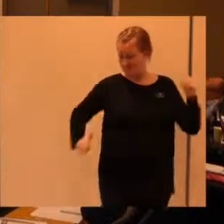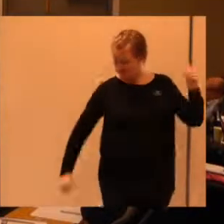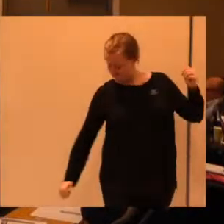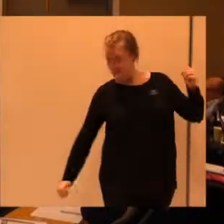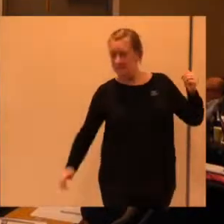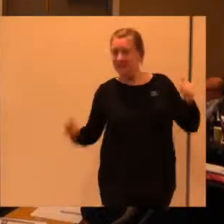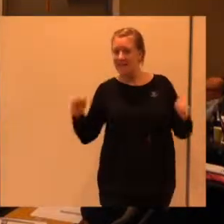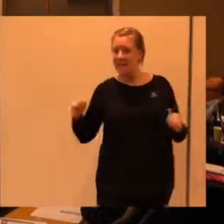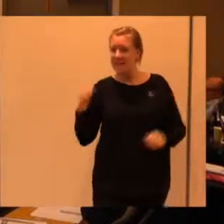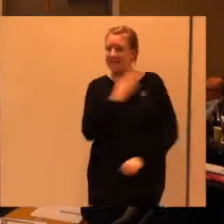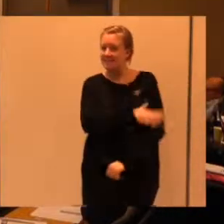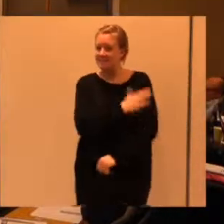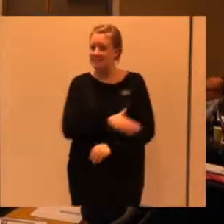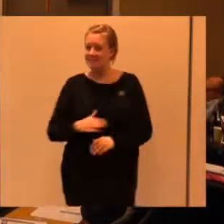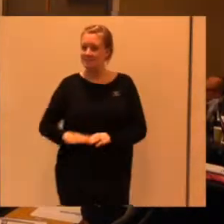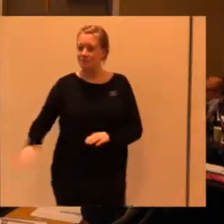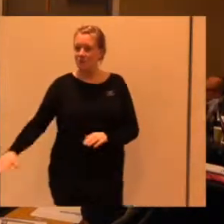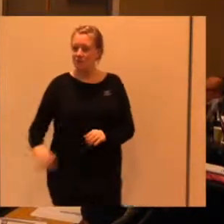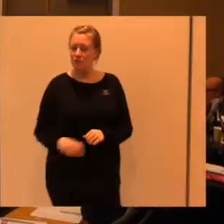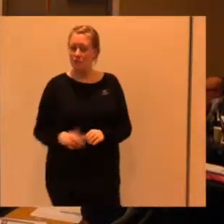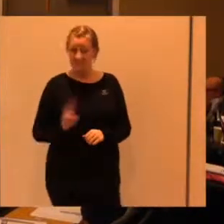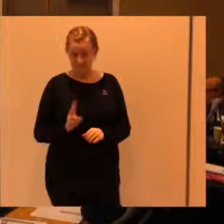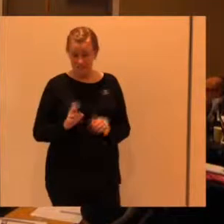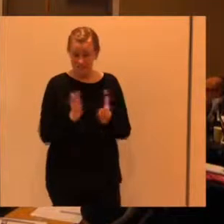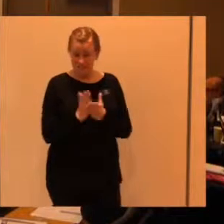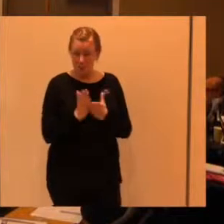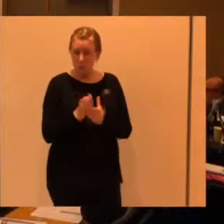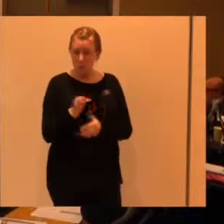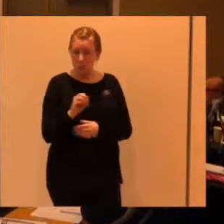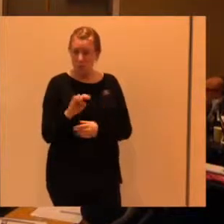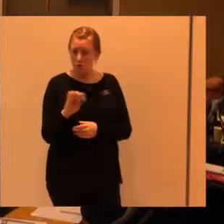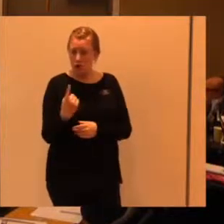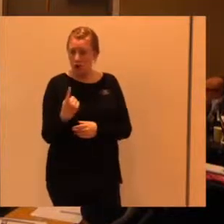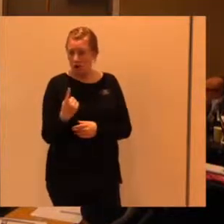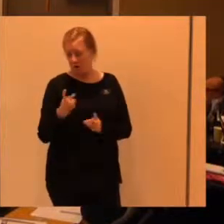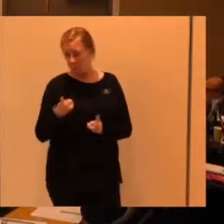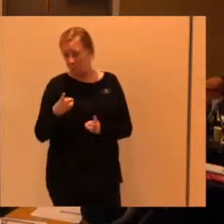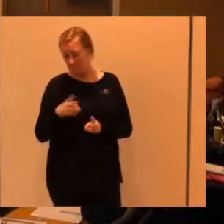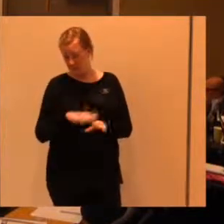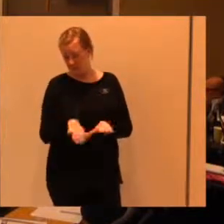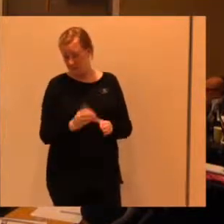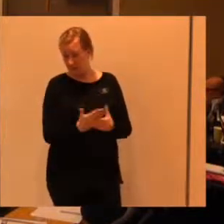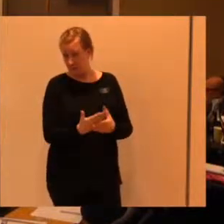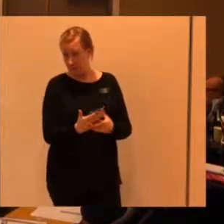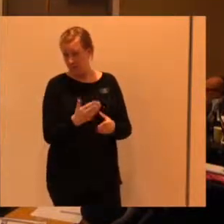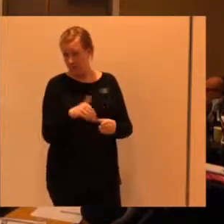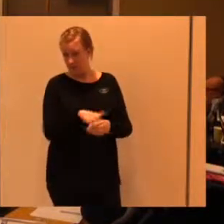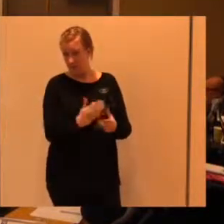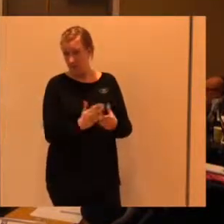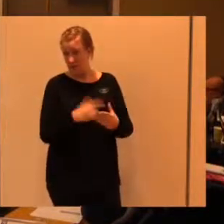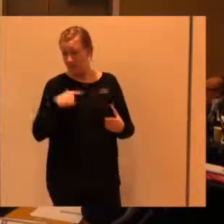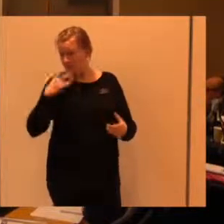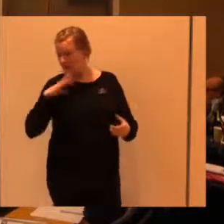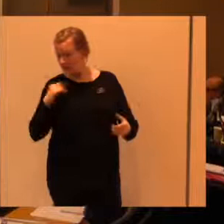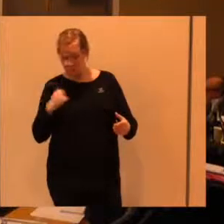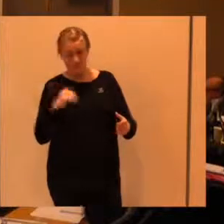på e-tjänstnivå ungefär. Eller skolportaler, där våra barn och där man som förälder tvingas agera också.